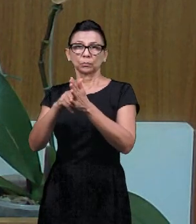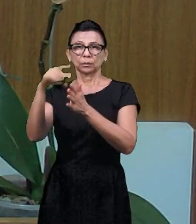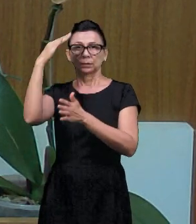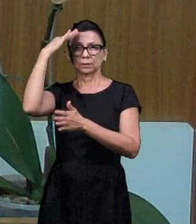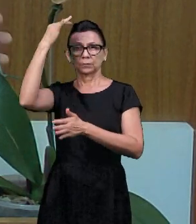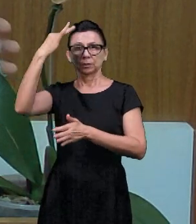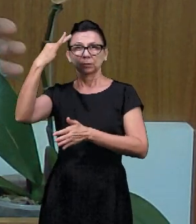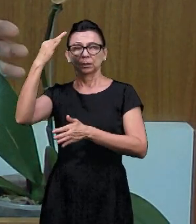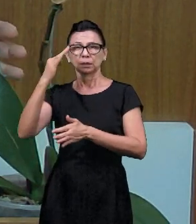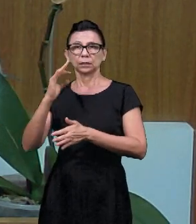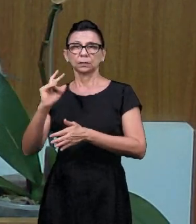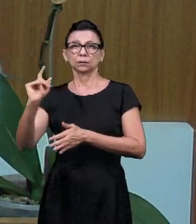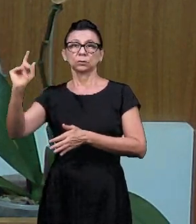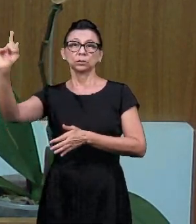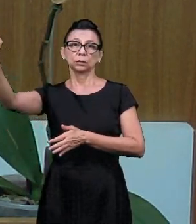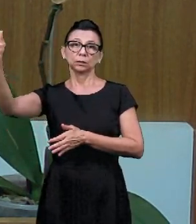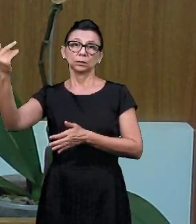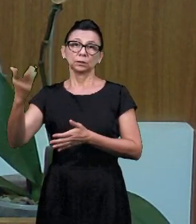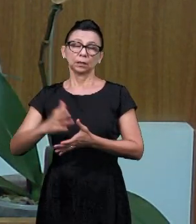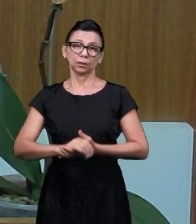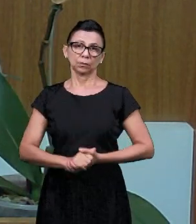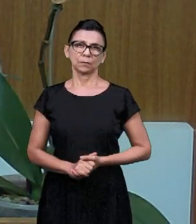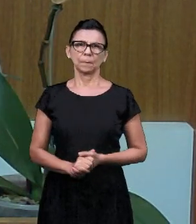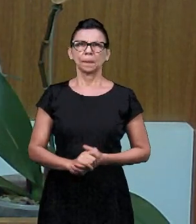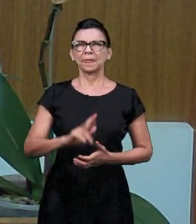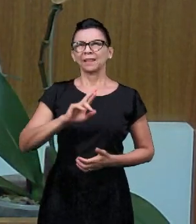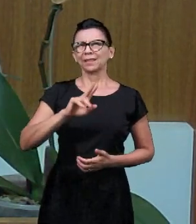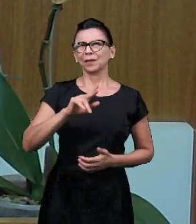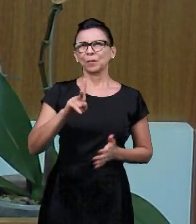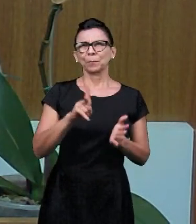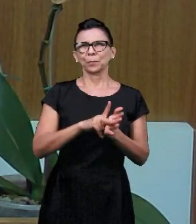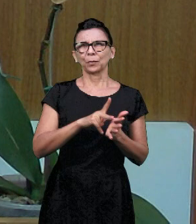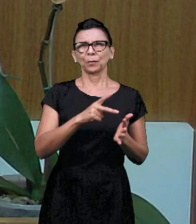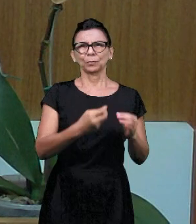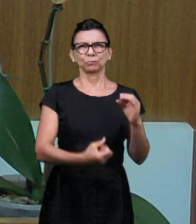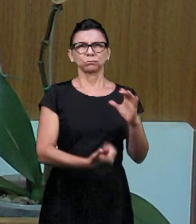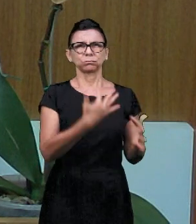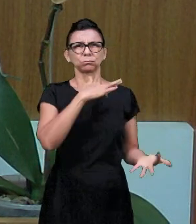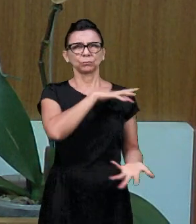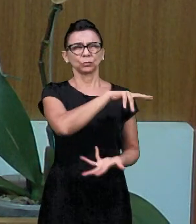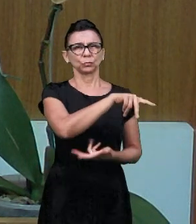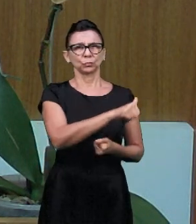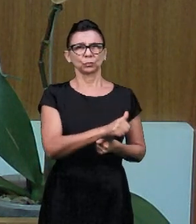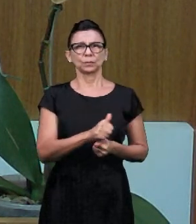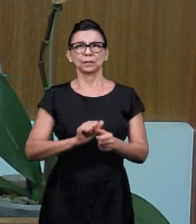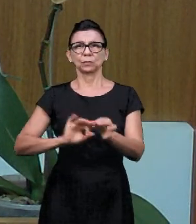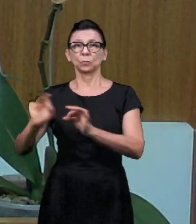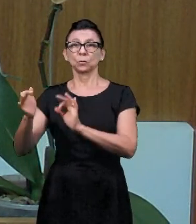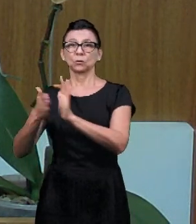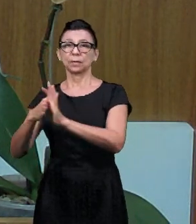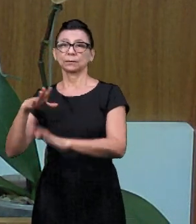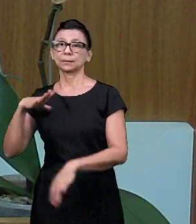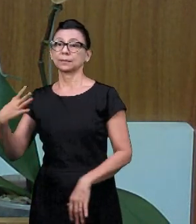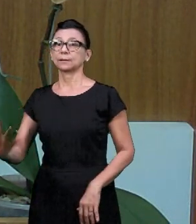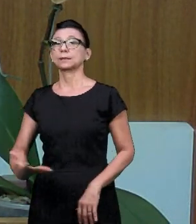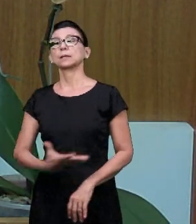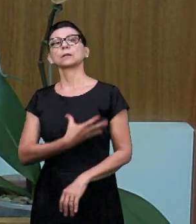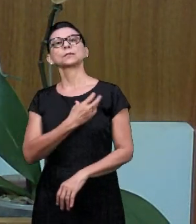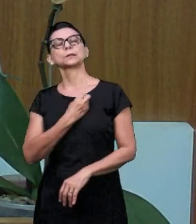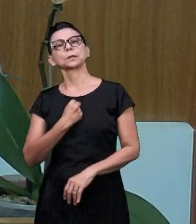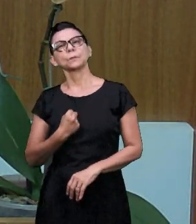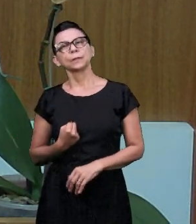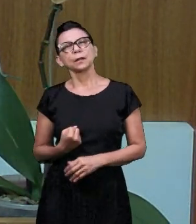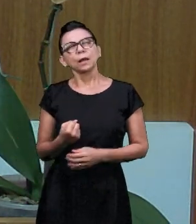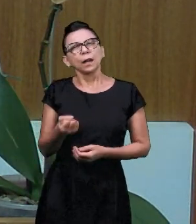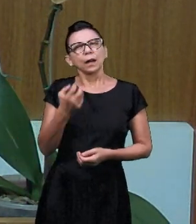mais spécifiquement dans l'œuvre de la rédemption. Ce n'est pas simplement de regarder la lettre. La lettre